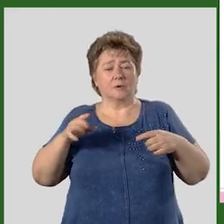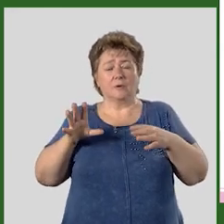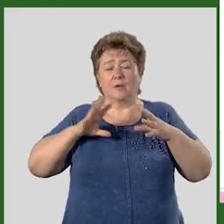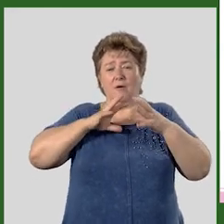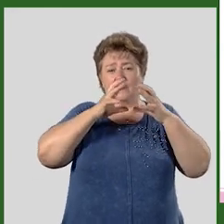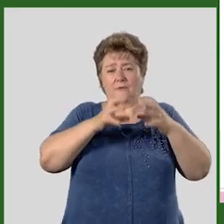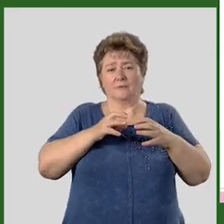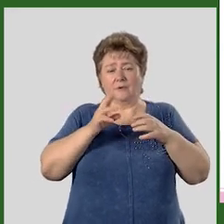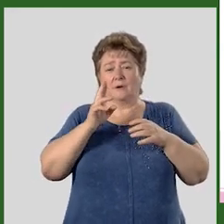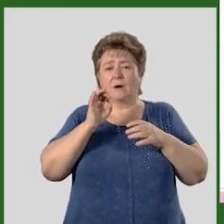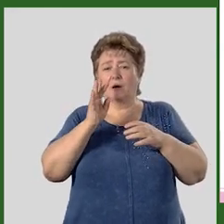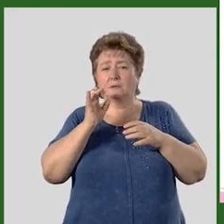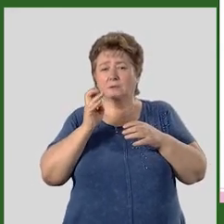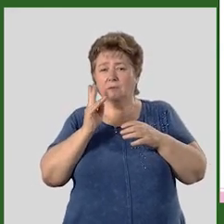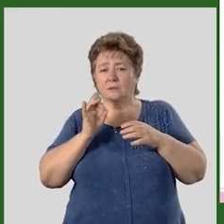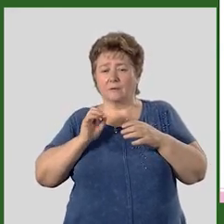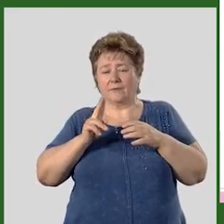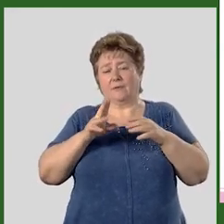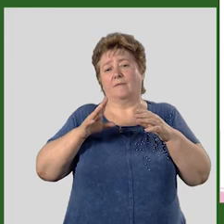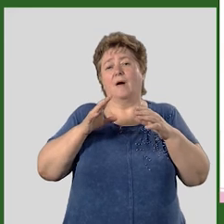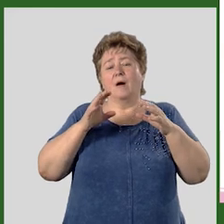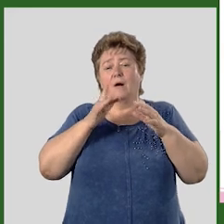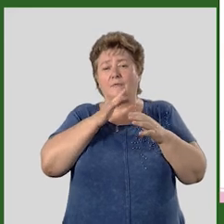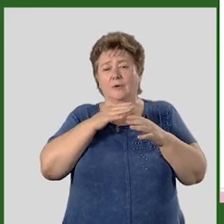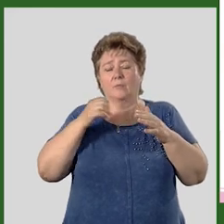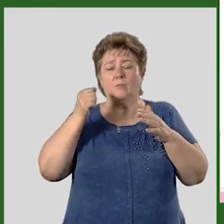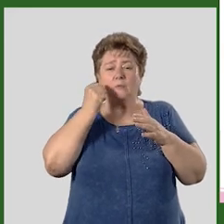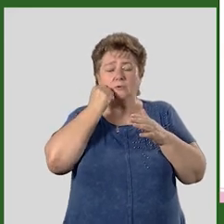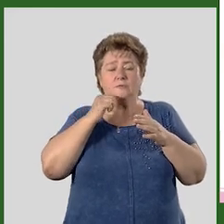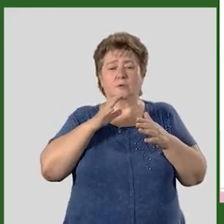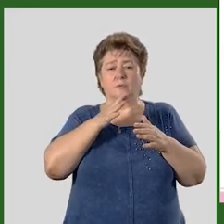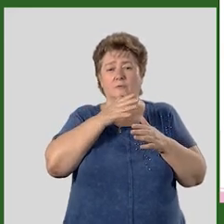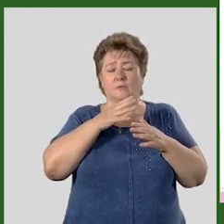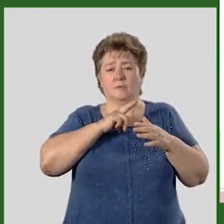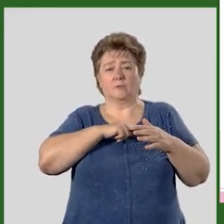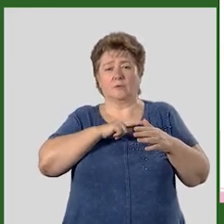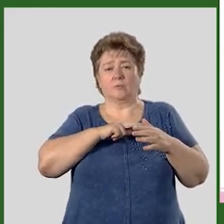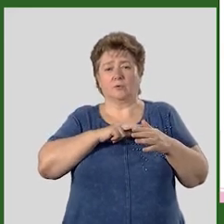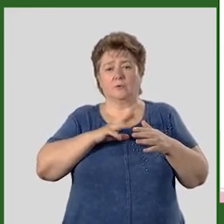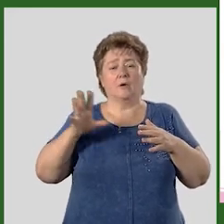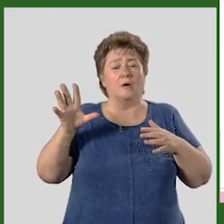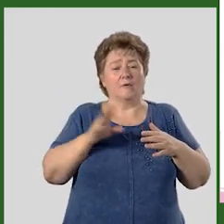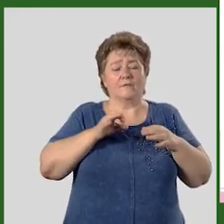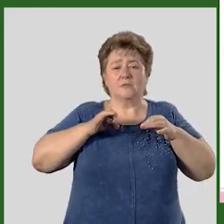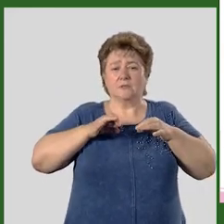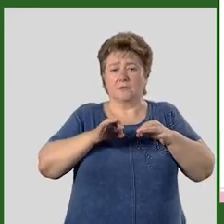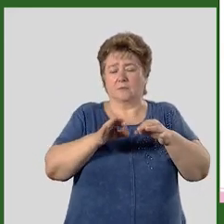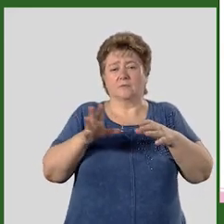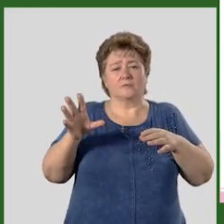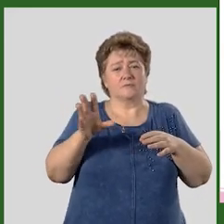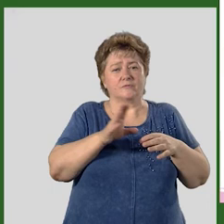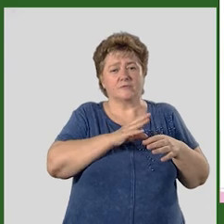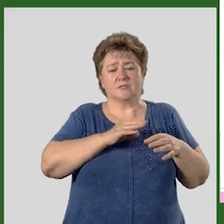всемирного координированного времени. По московскому времени работает весь транспорт и